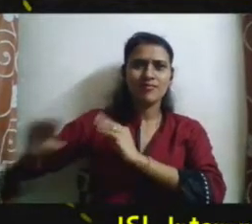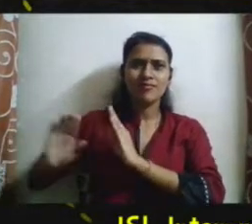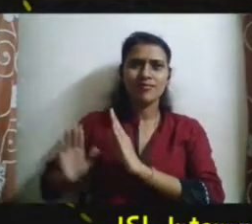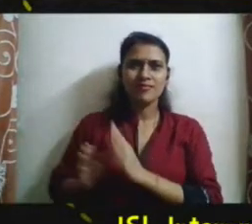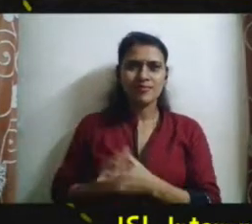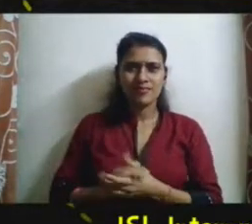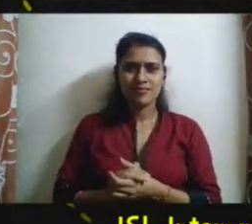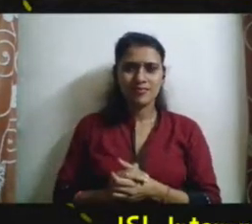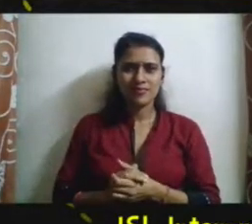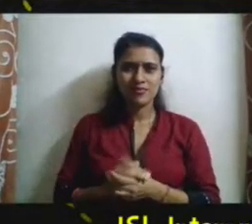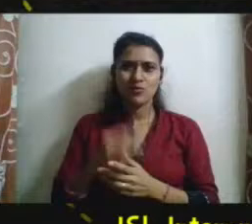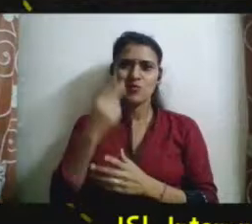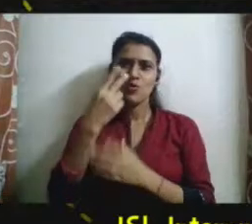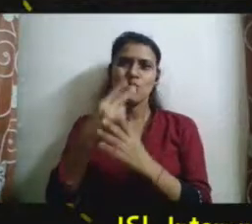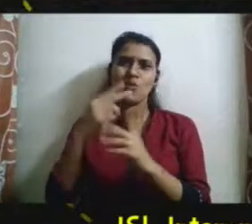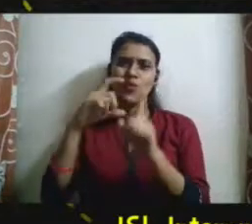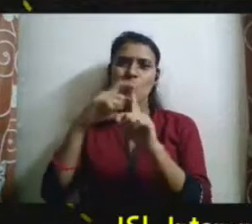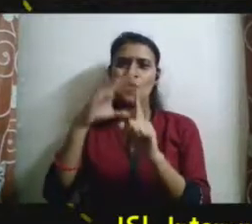दोगाना,